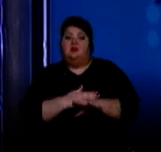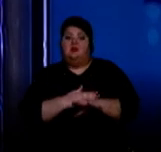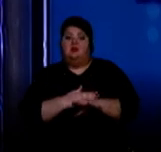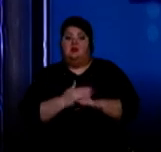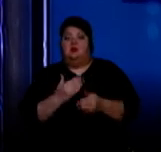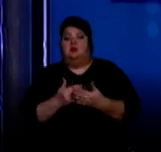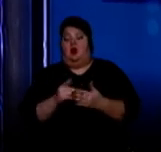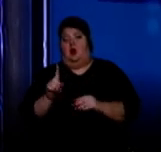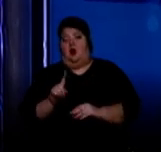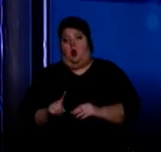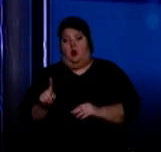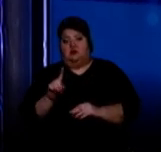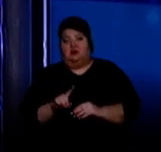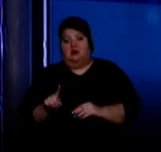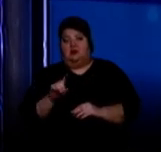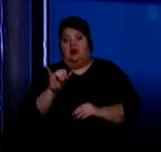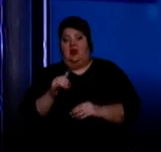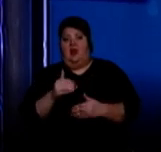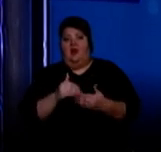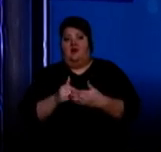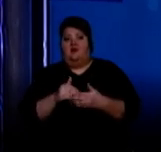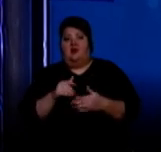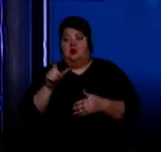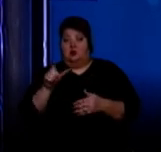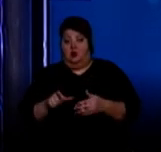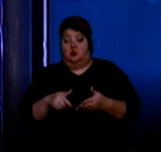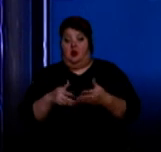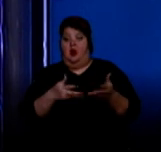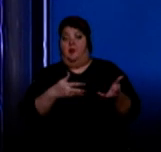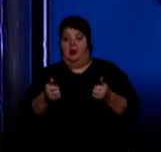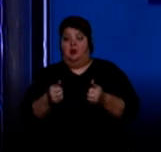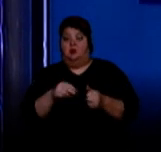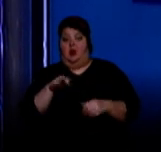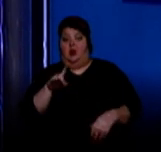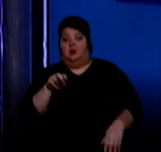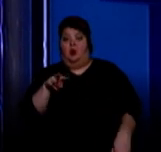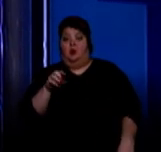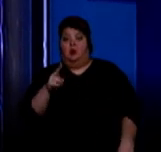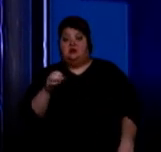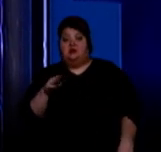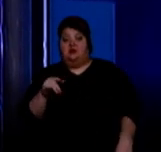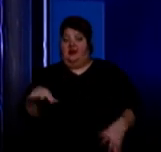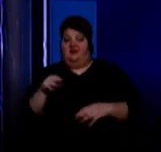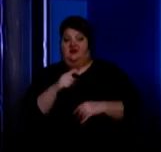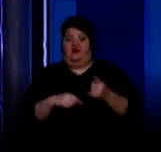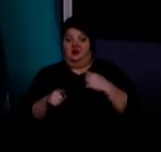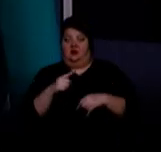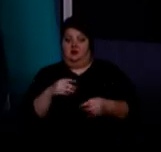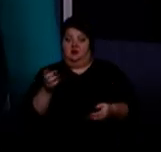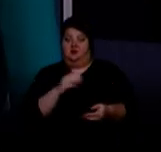триває десь близько години. І від донора беруться іменно тромбоцити, все вертається, плазма, еритроцити, все в його кровяне русло.